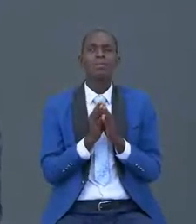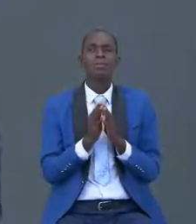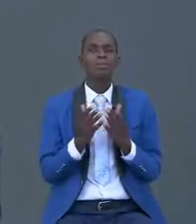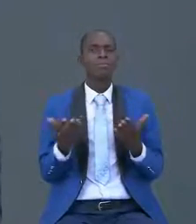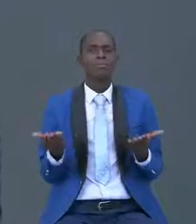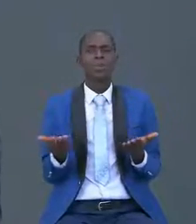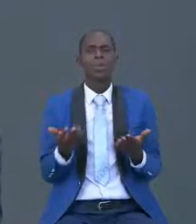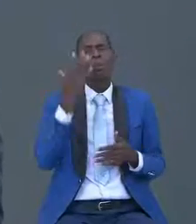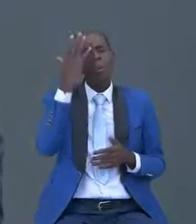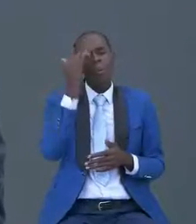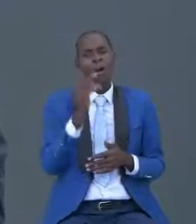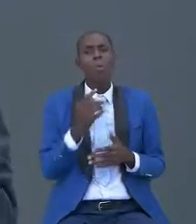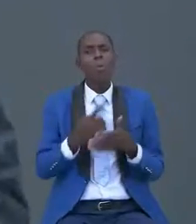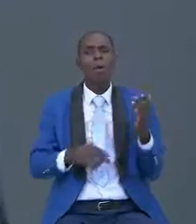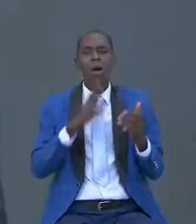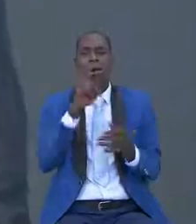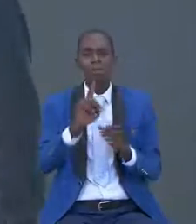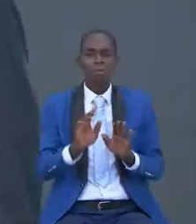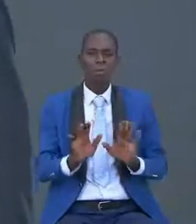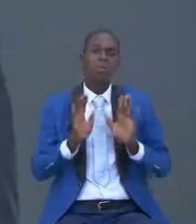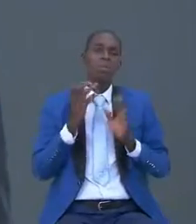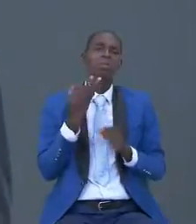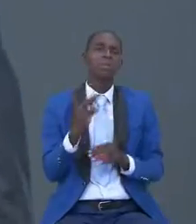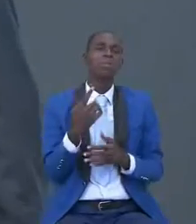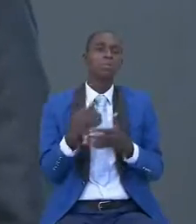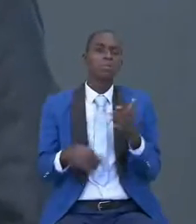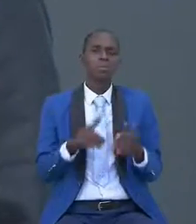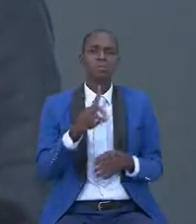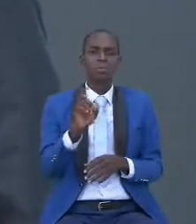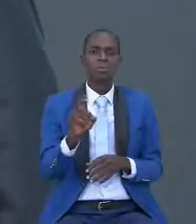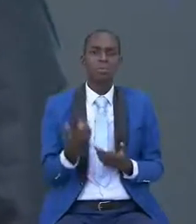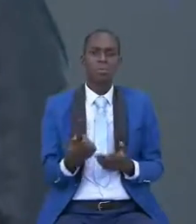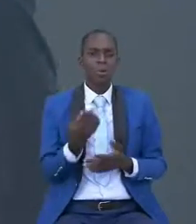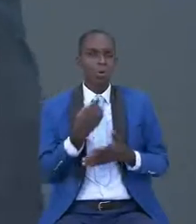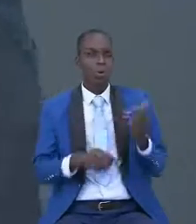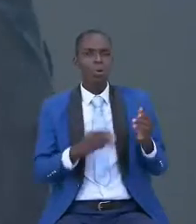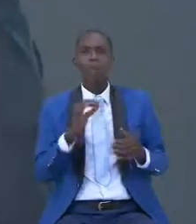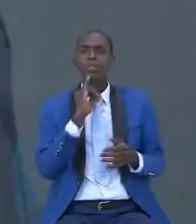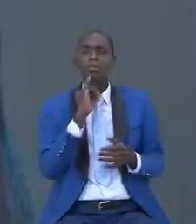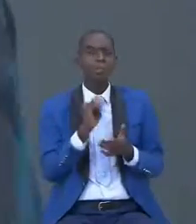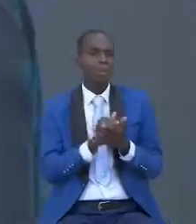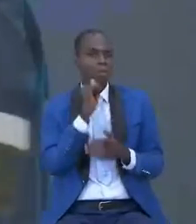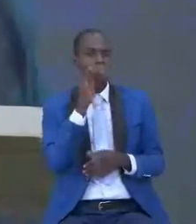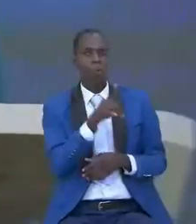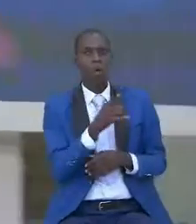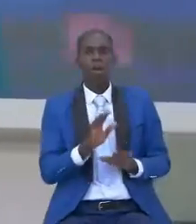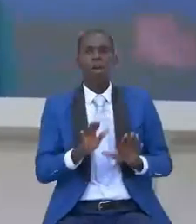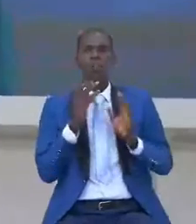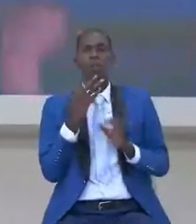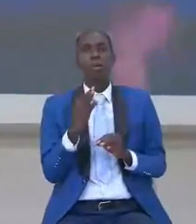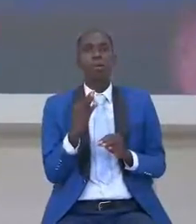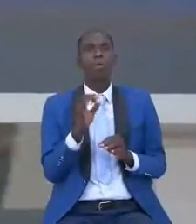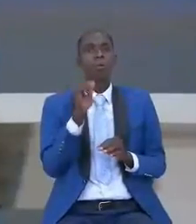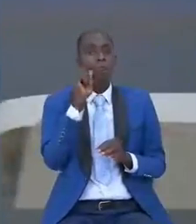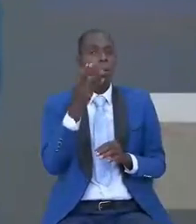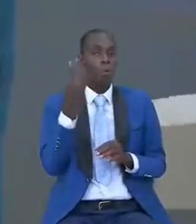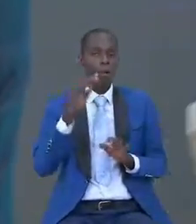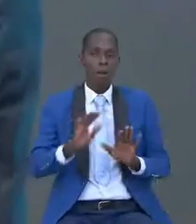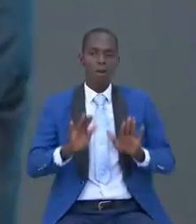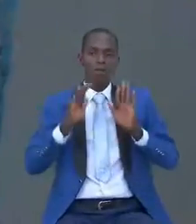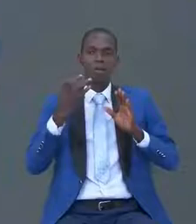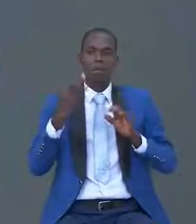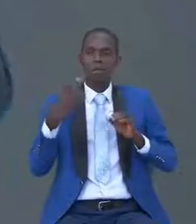de quoi as-tu peur? De quoi avait-elle peur? Elle avait peur de l'ange.